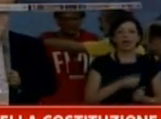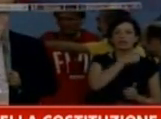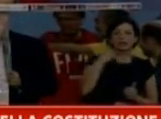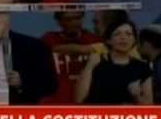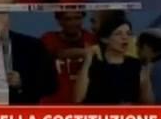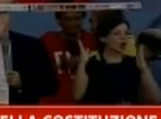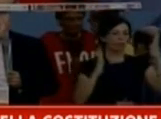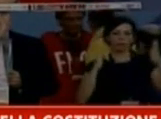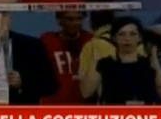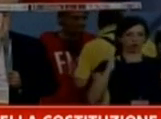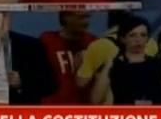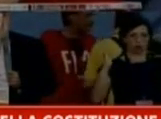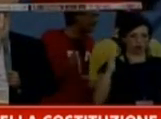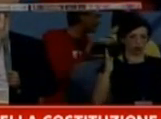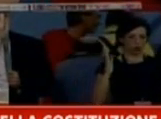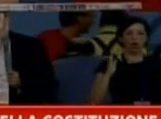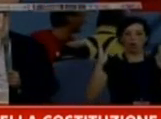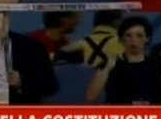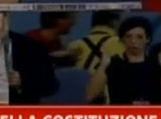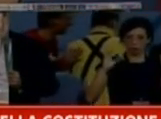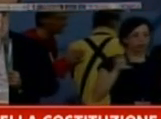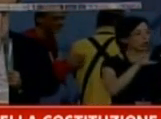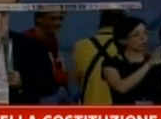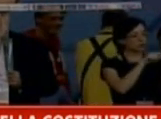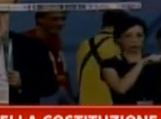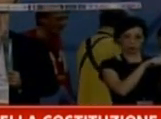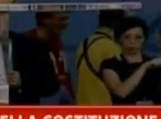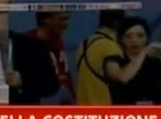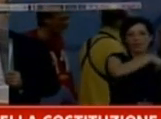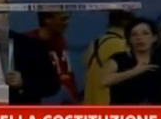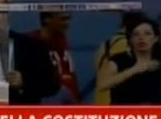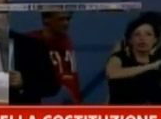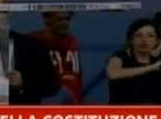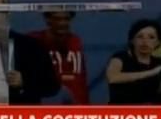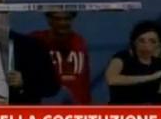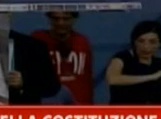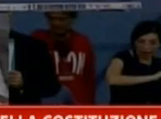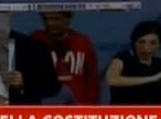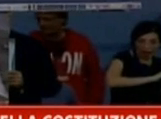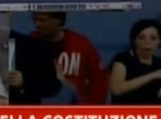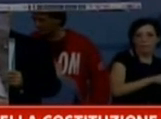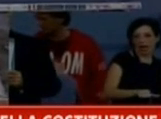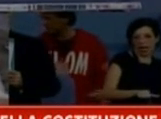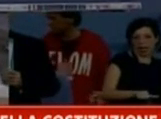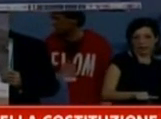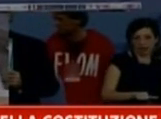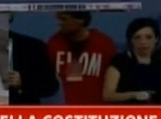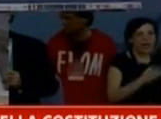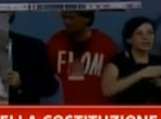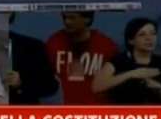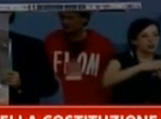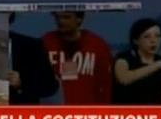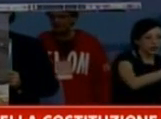tra la società che si indica la Costituzione, una società solidale, una società dove